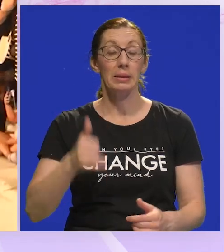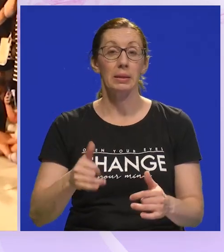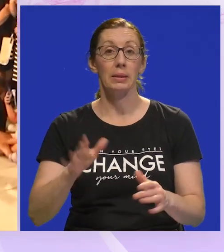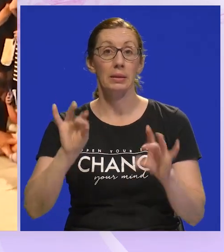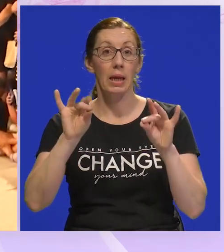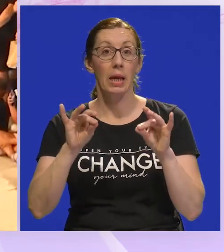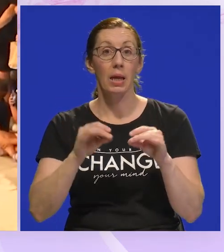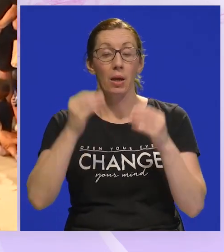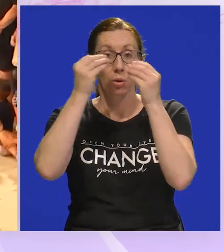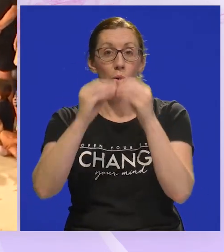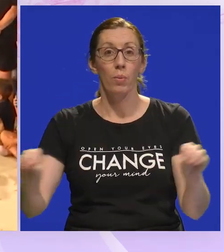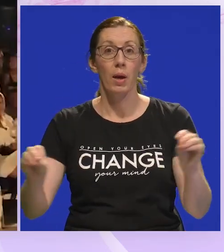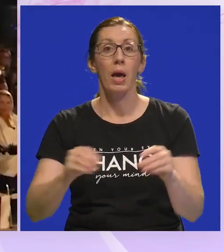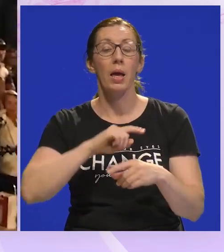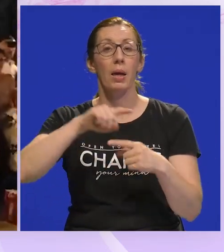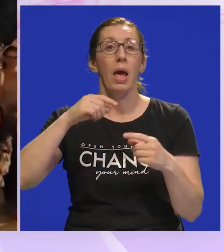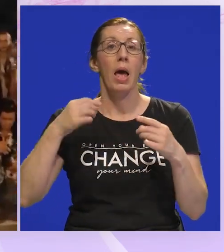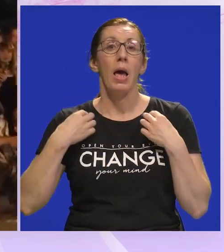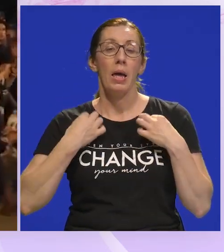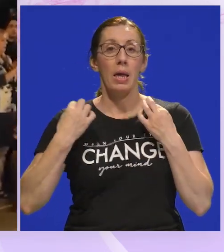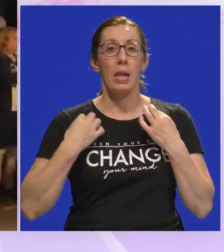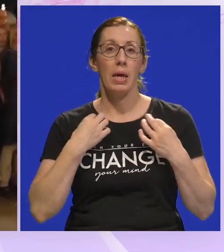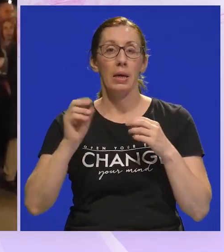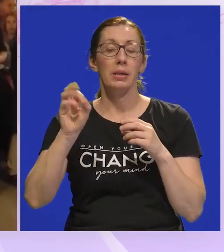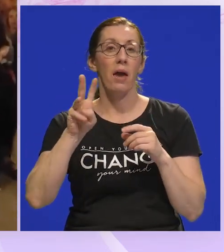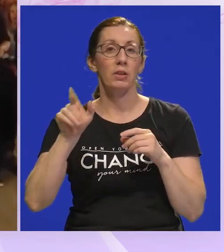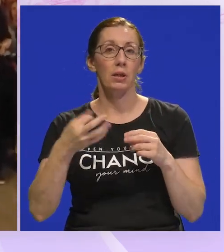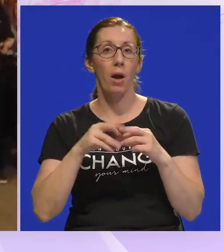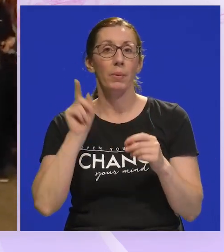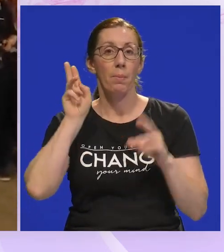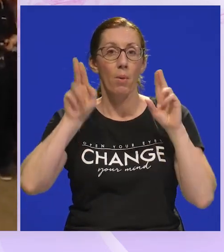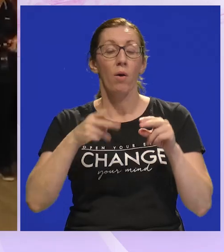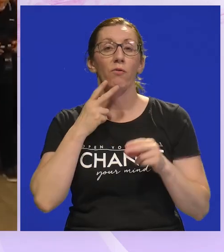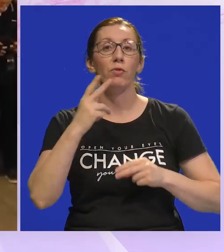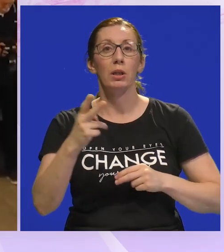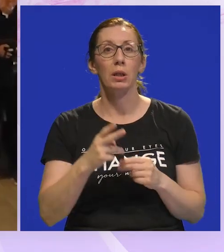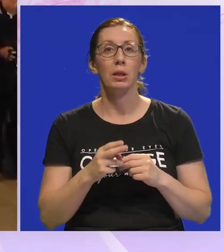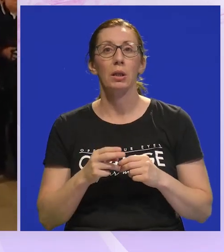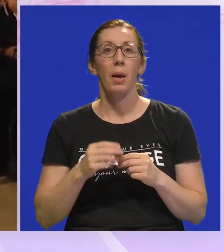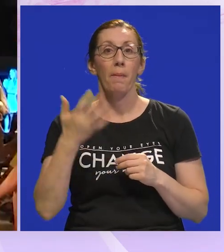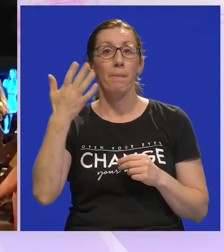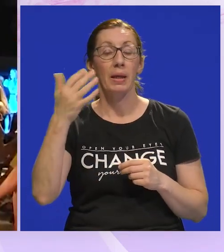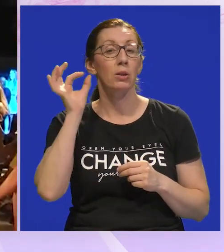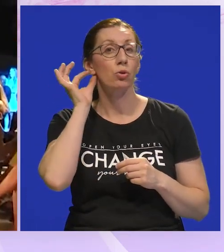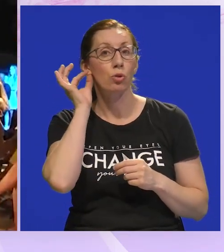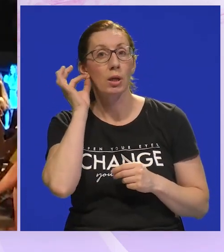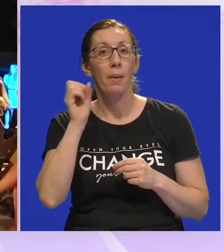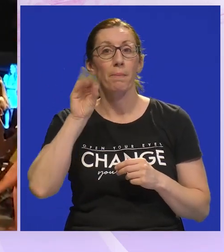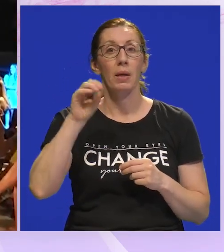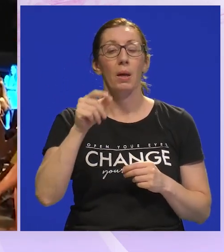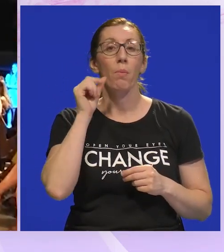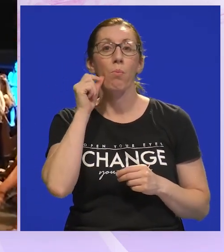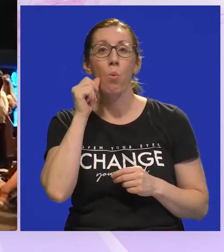Pred nama je 10. jubilarno izdanje revije Stehlik Fashion Show, na kojem će se moći vidjeti 50